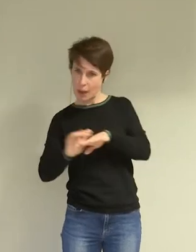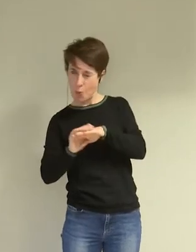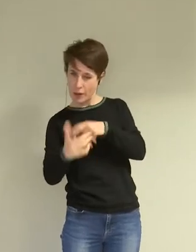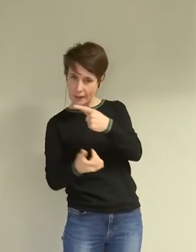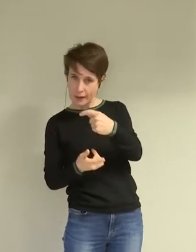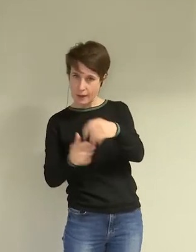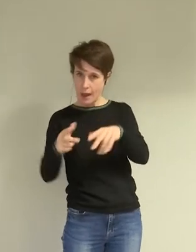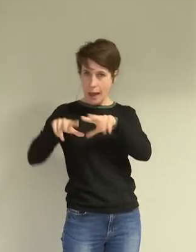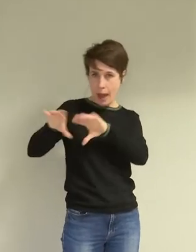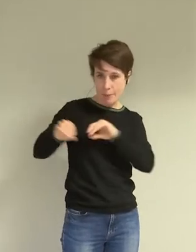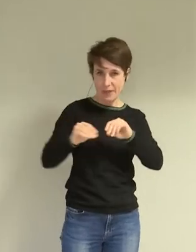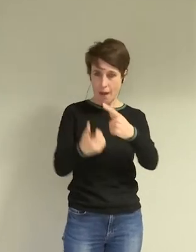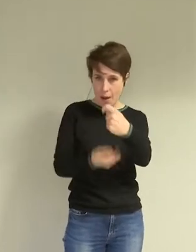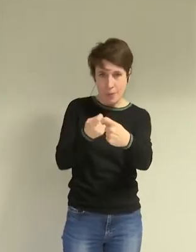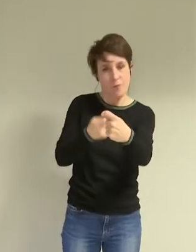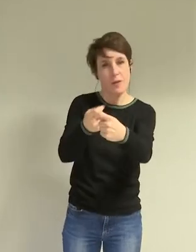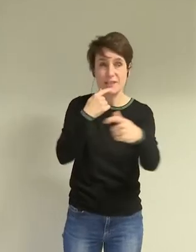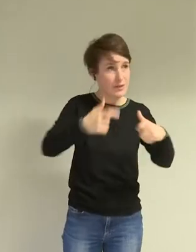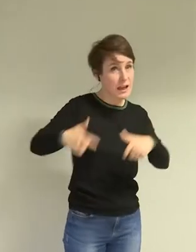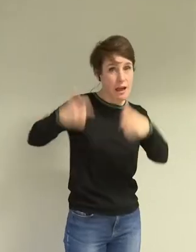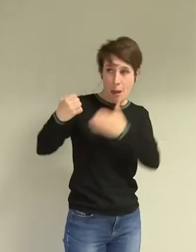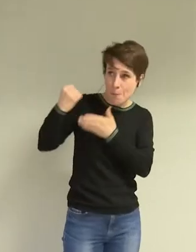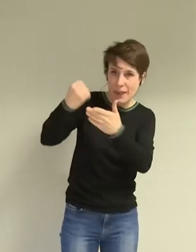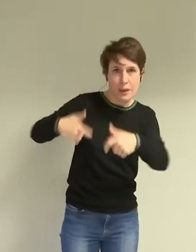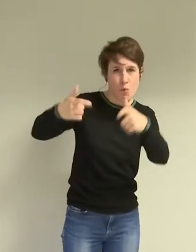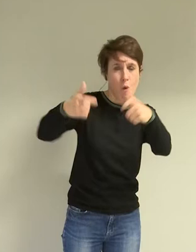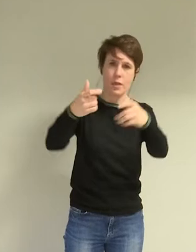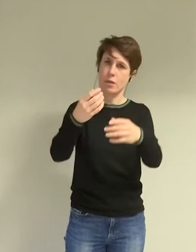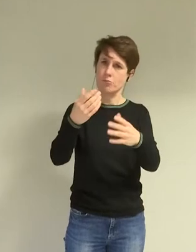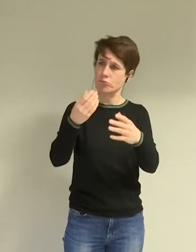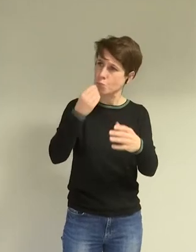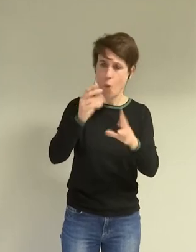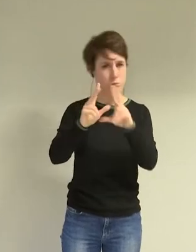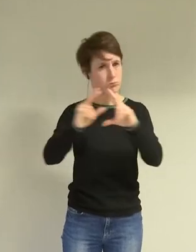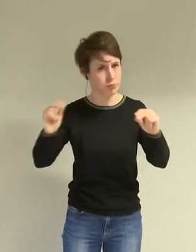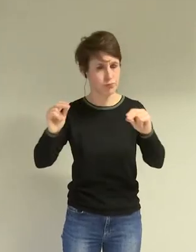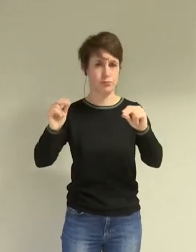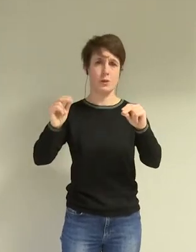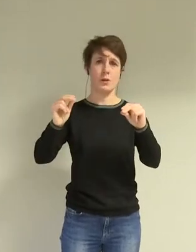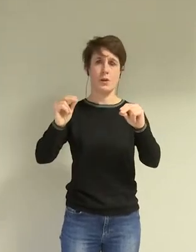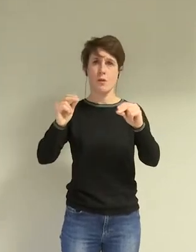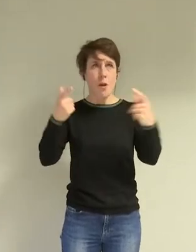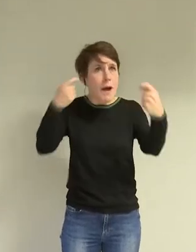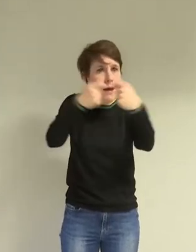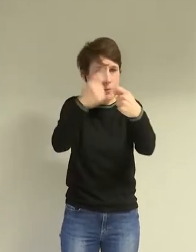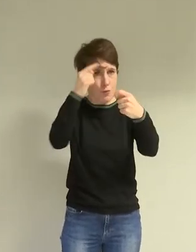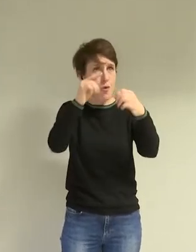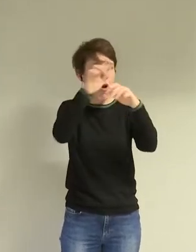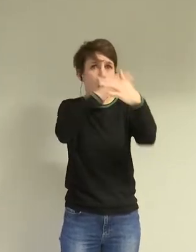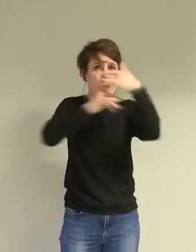et la préservation d'un patrimoine saint résilient exemplaires pour les transitions environnementale et sociale